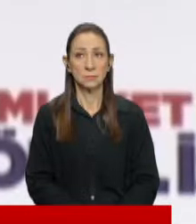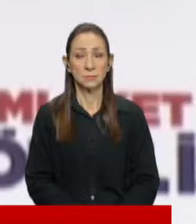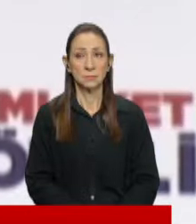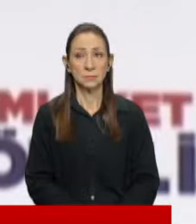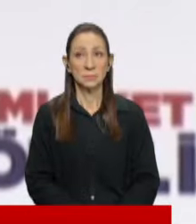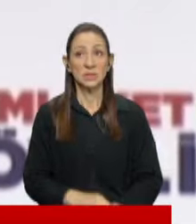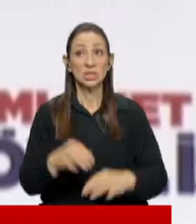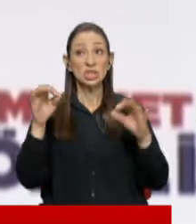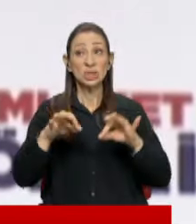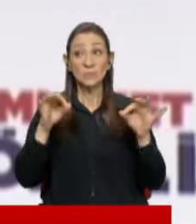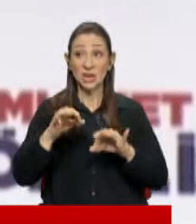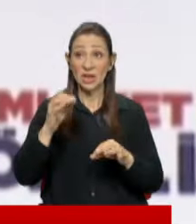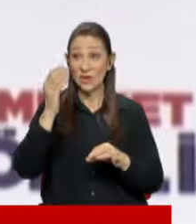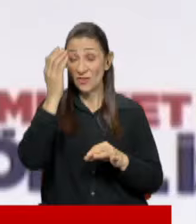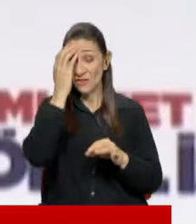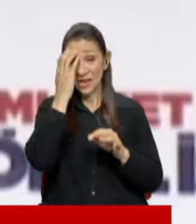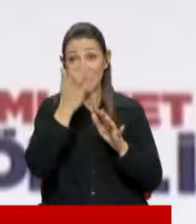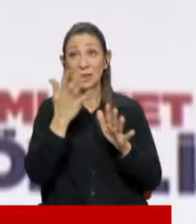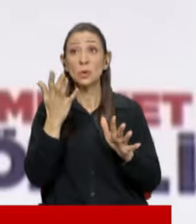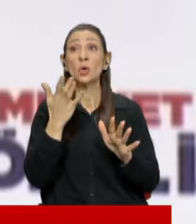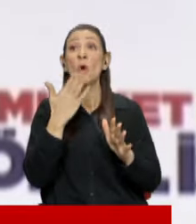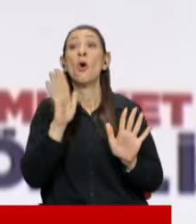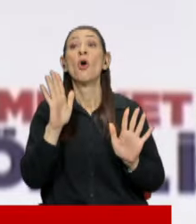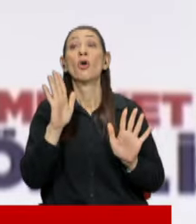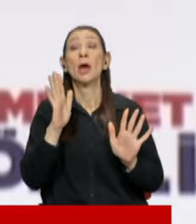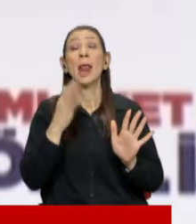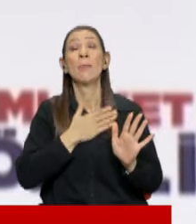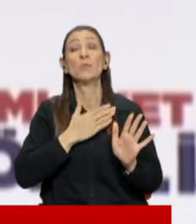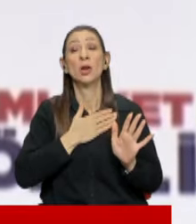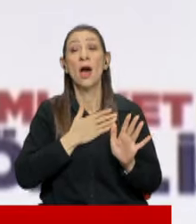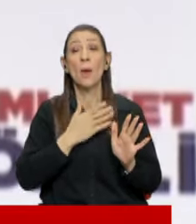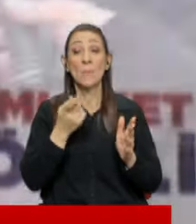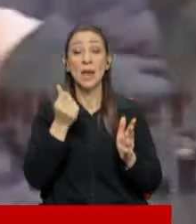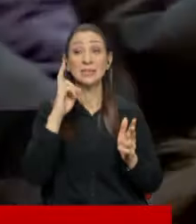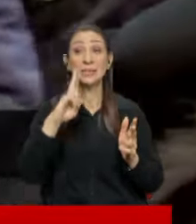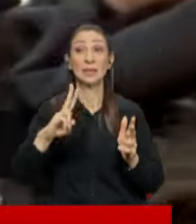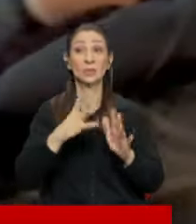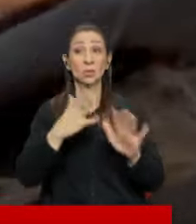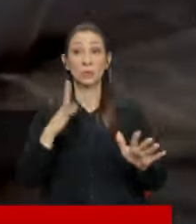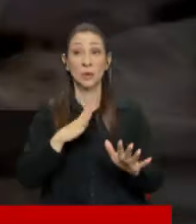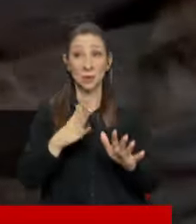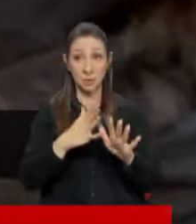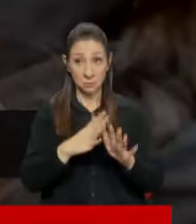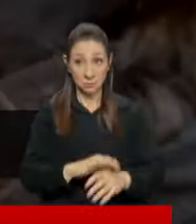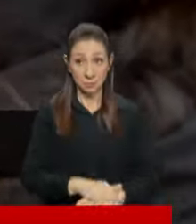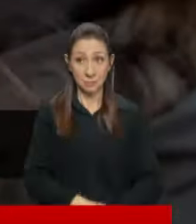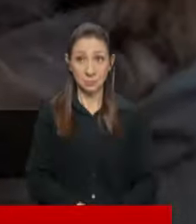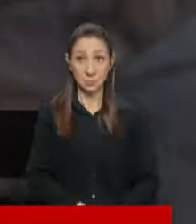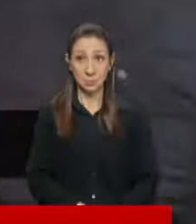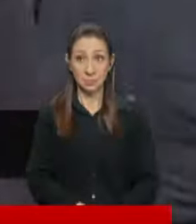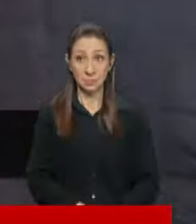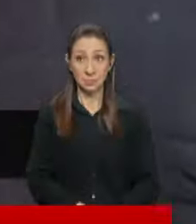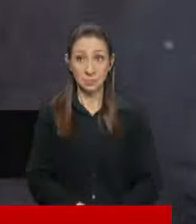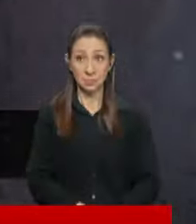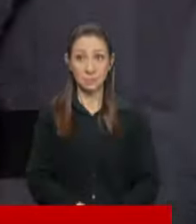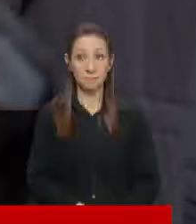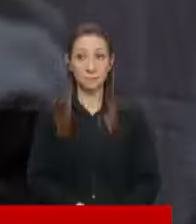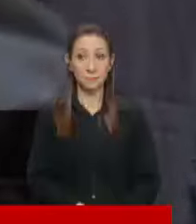Şimdi yokluk kuyruğu yok elhamdülillah. Varlık kuyruğu var, varlık. Varlık kuyruğu derler. Ne varlık kuyruğu? Yokluk